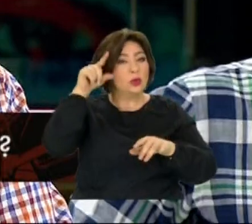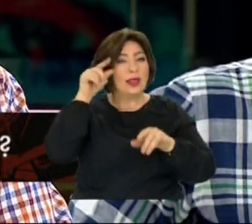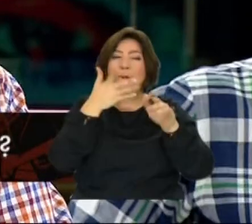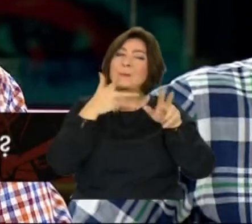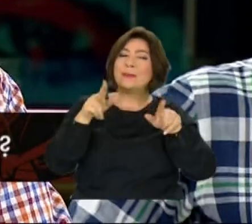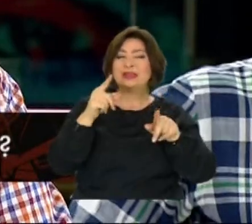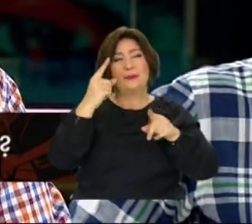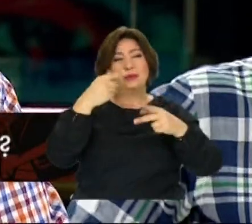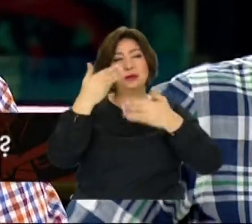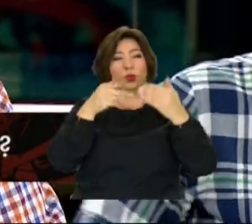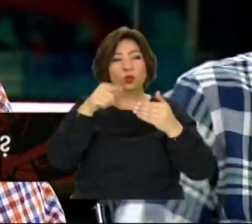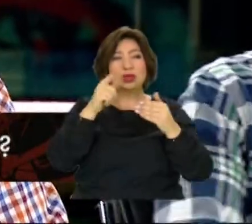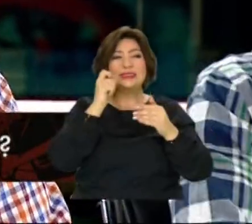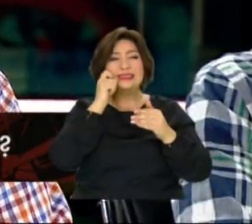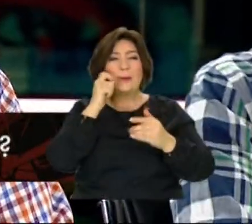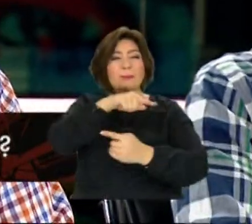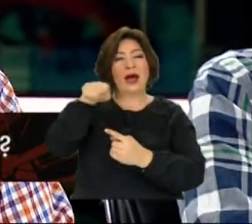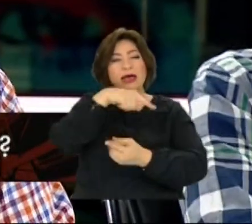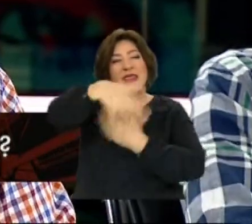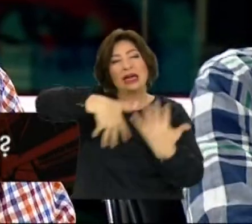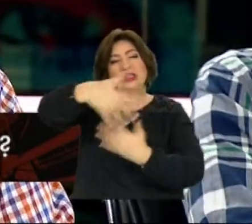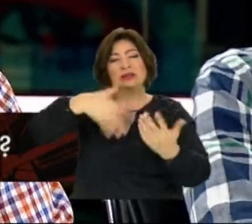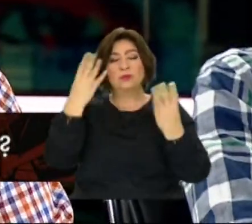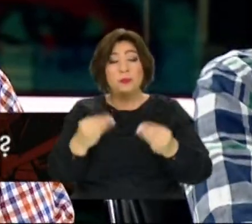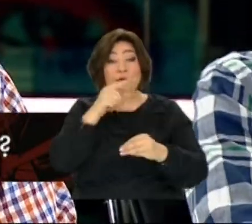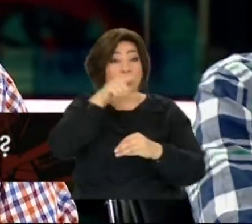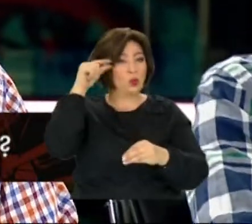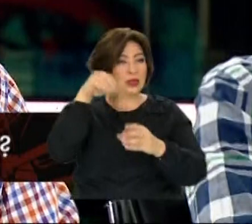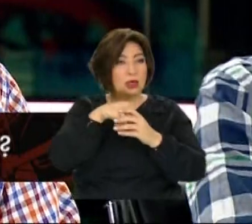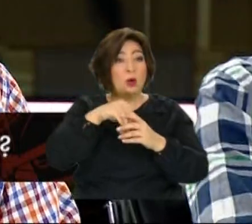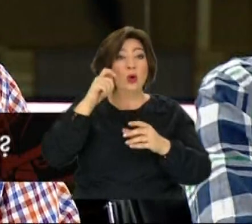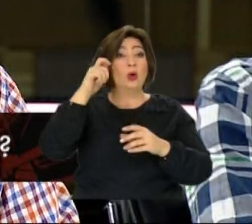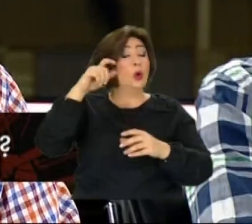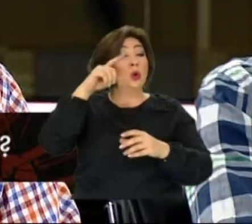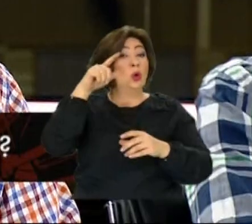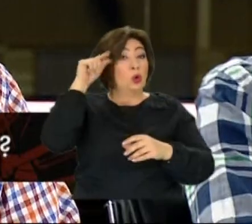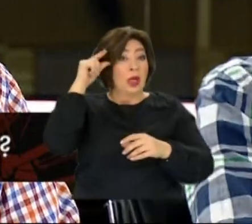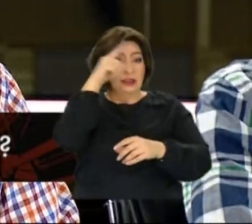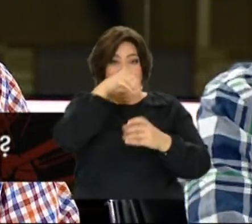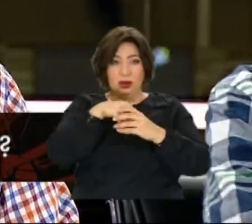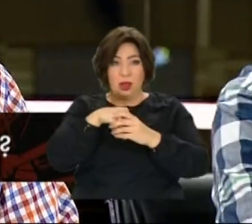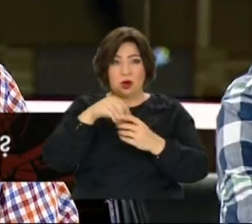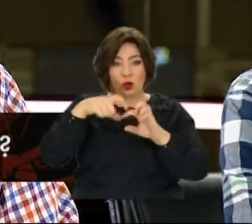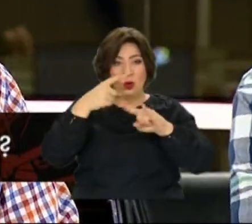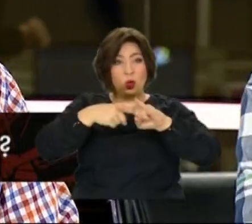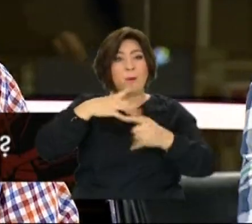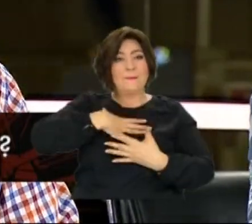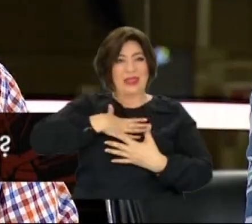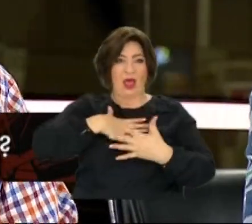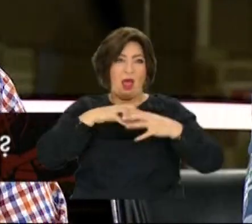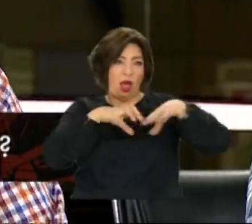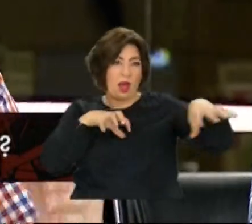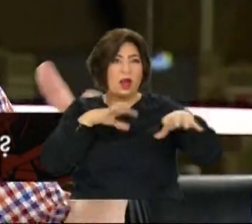görüş vardır. Bir kısım kimseler bunu İslam'la karıştırmışlardır. Orada ruh adeta böyle ezeli bir unsur olarak bedenden ayrı düşünülmüştür eski Yunan